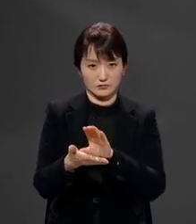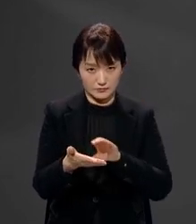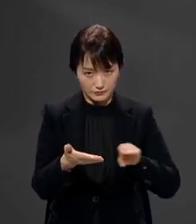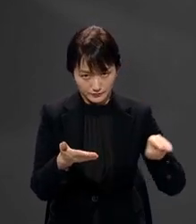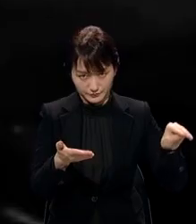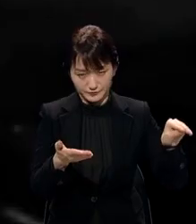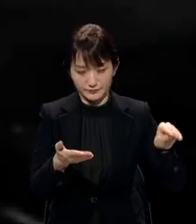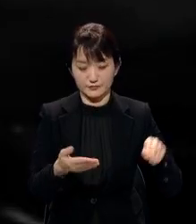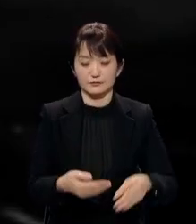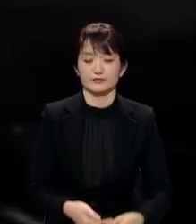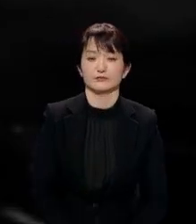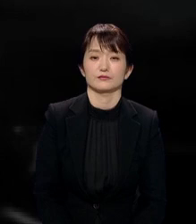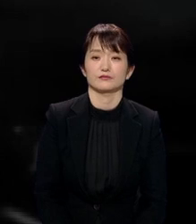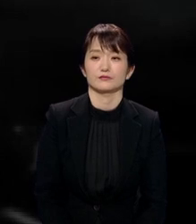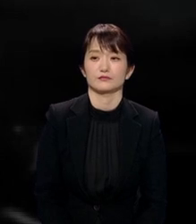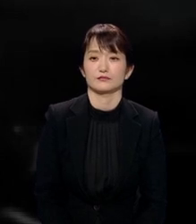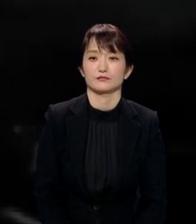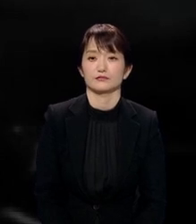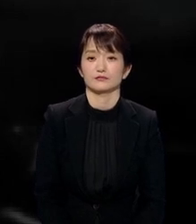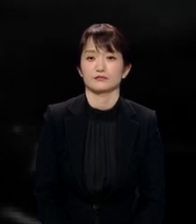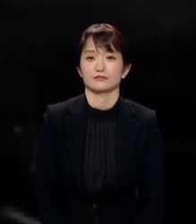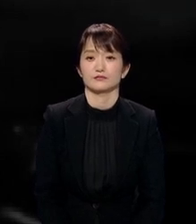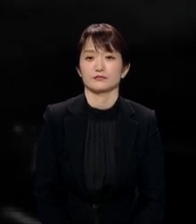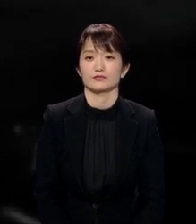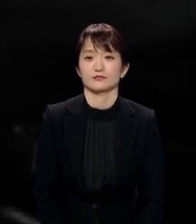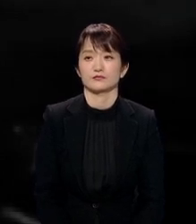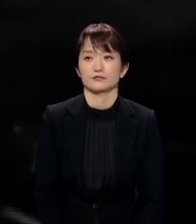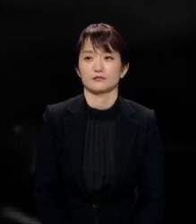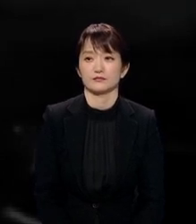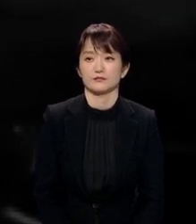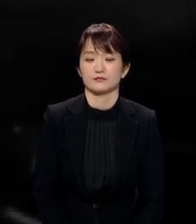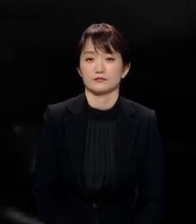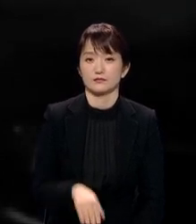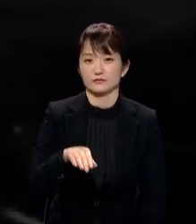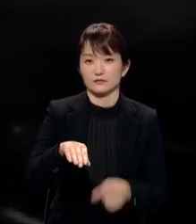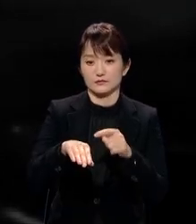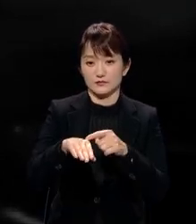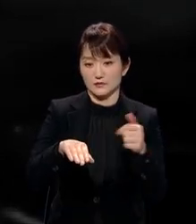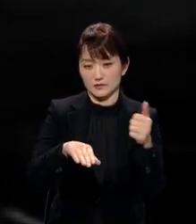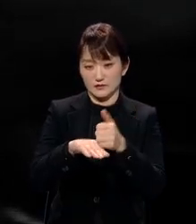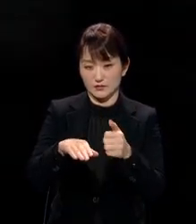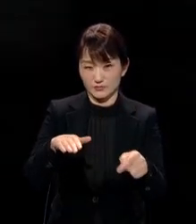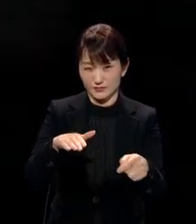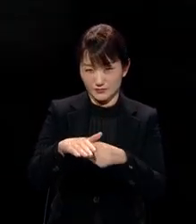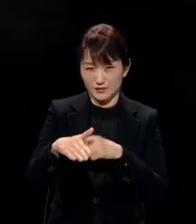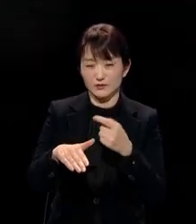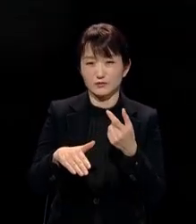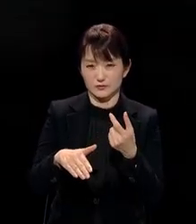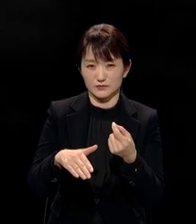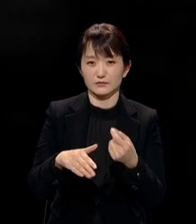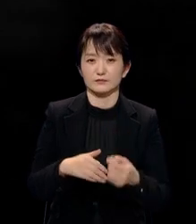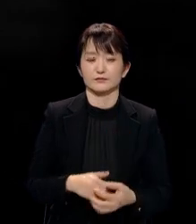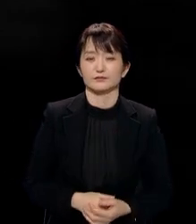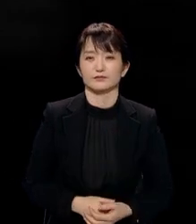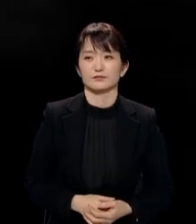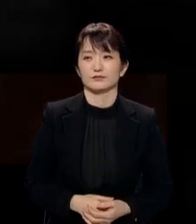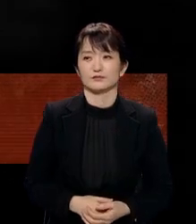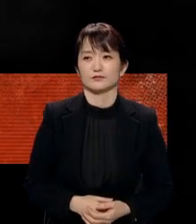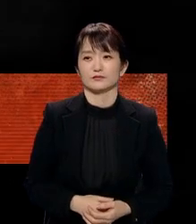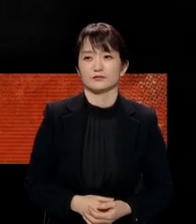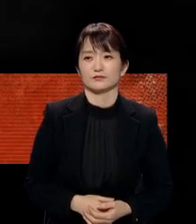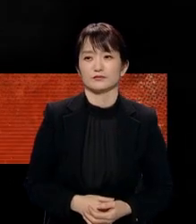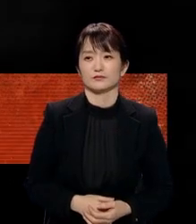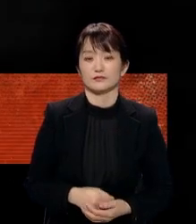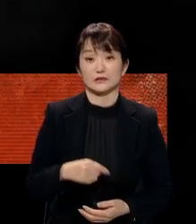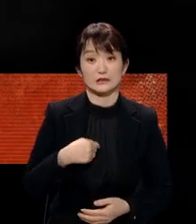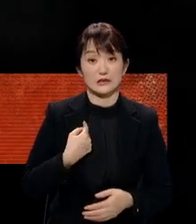유유히 사라집니다. 자, 이거 뭐 딱 봐도 차량 털이범이죠. 많이 이상하죠. 차량 털이범의 전형적인 모습입니다.